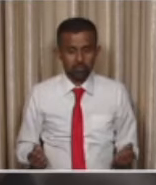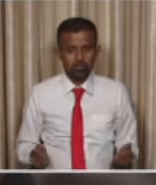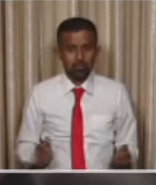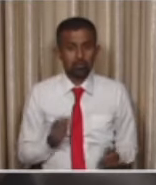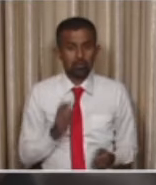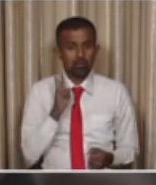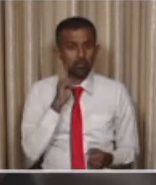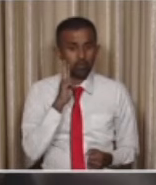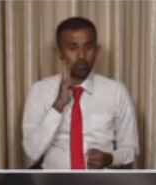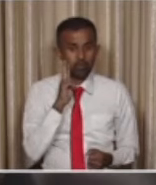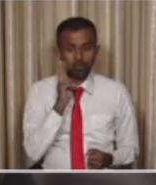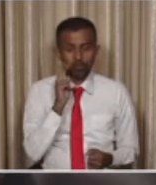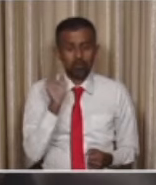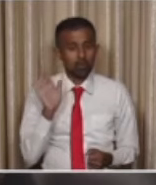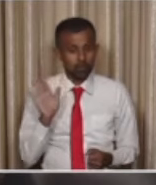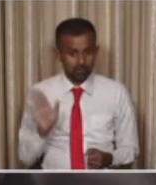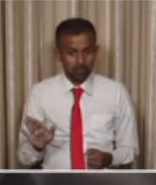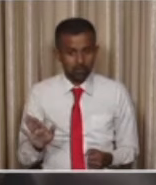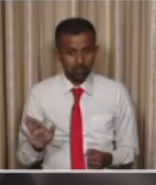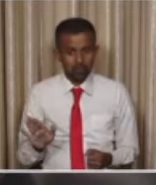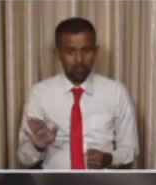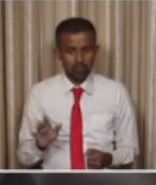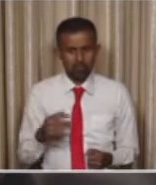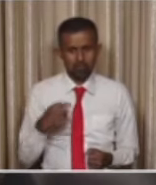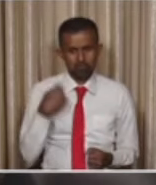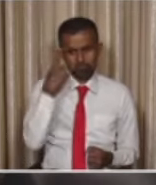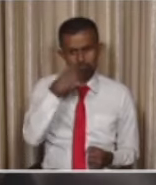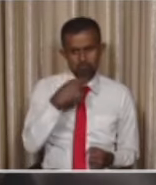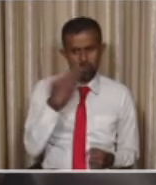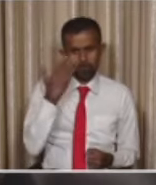என்பதை இந்த தருணத்திலேயும் காண்பித்திருக்கிறார்.